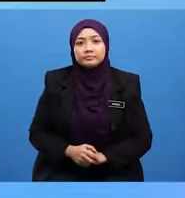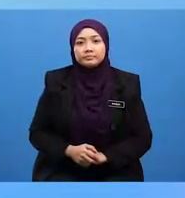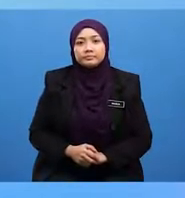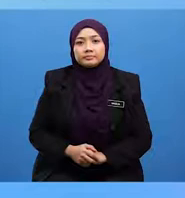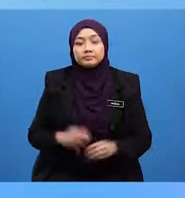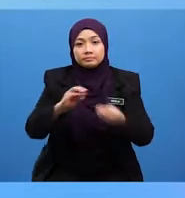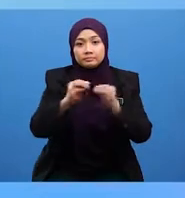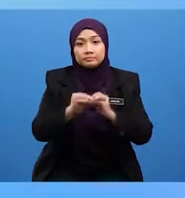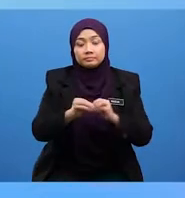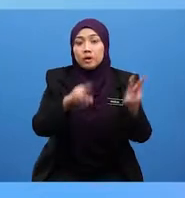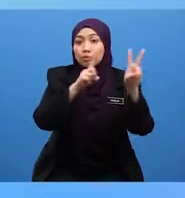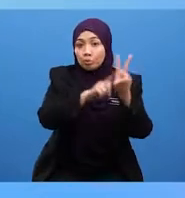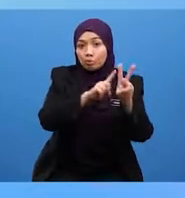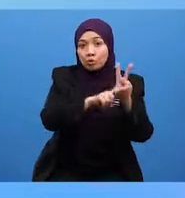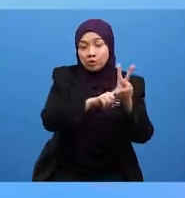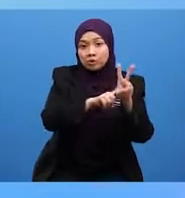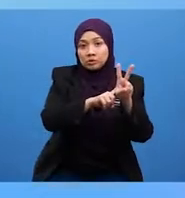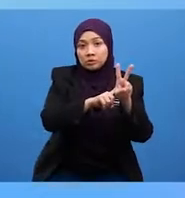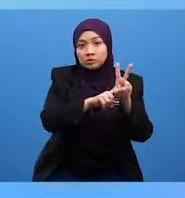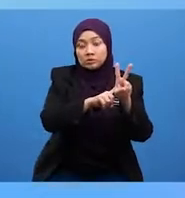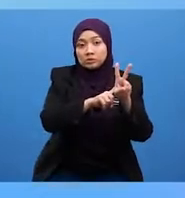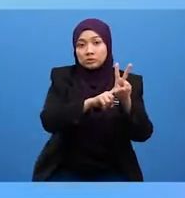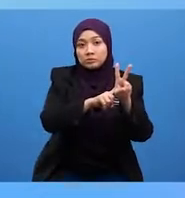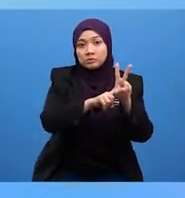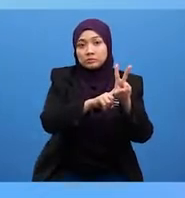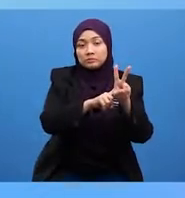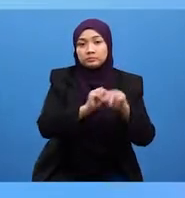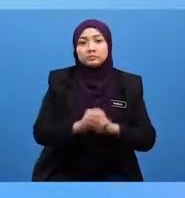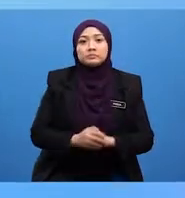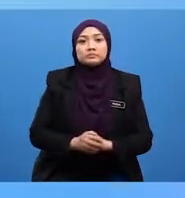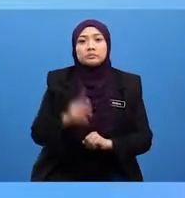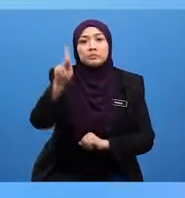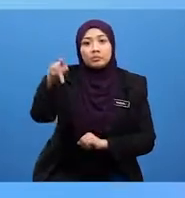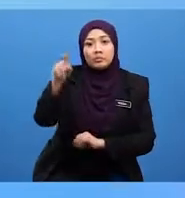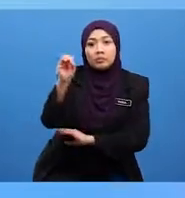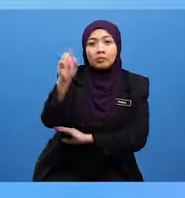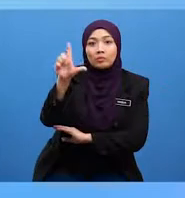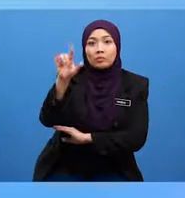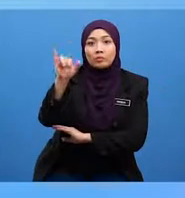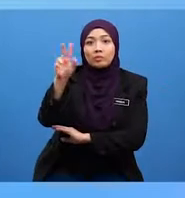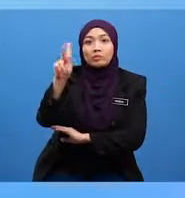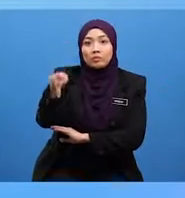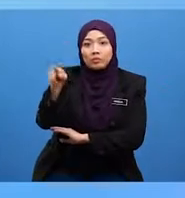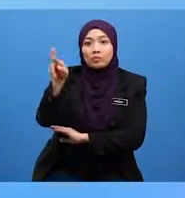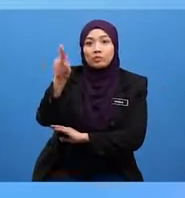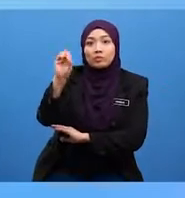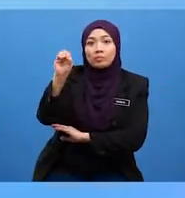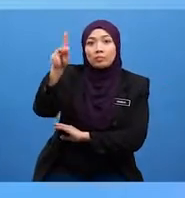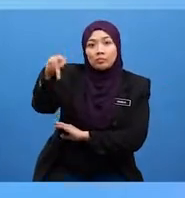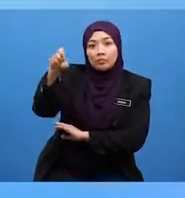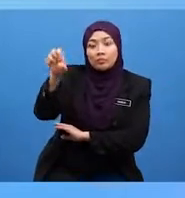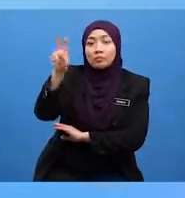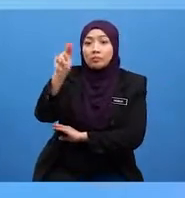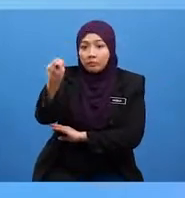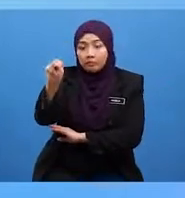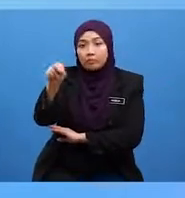Seterusnya, contoh plastik yang kedua iaitu polipropilena. Kegunaannya adalah